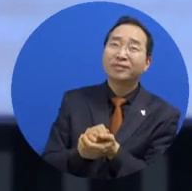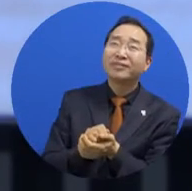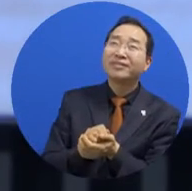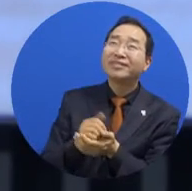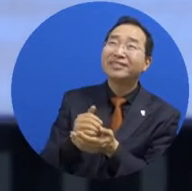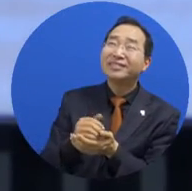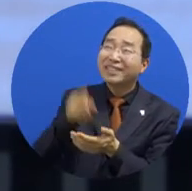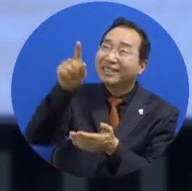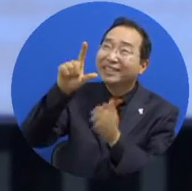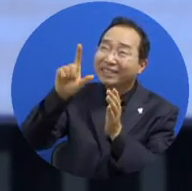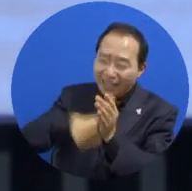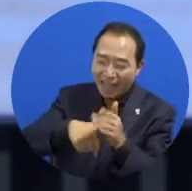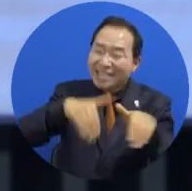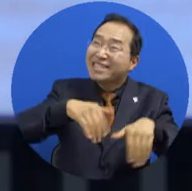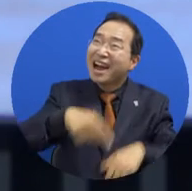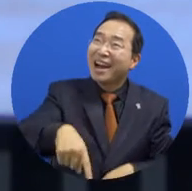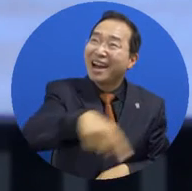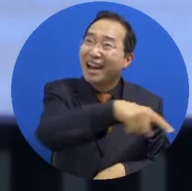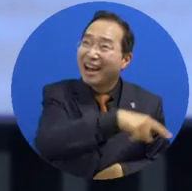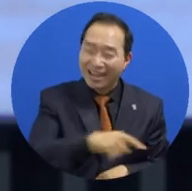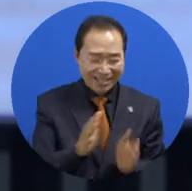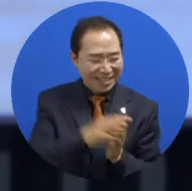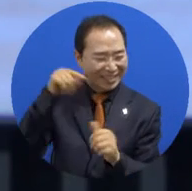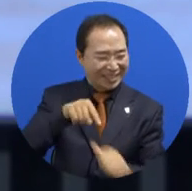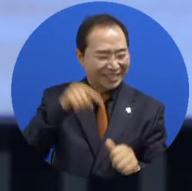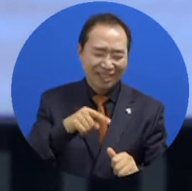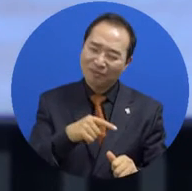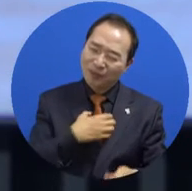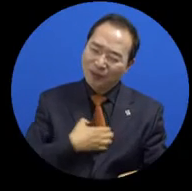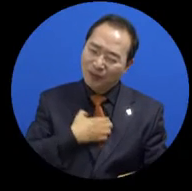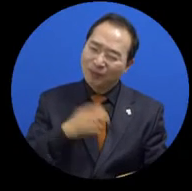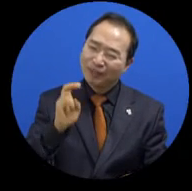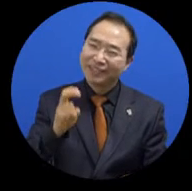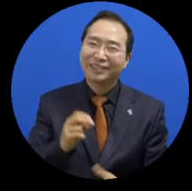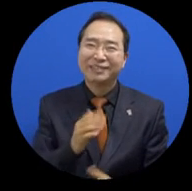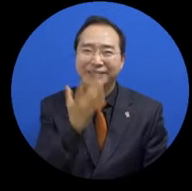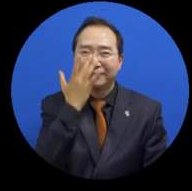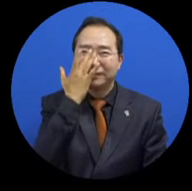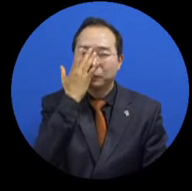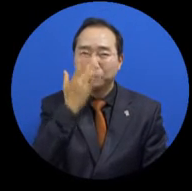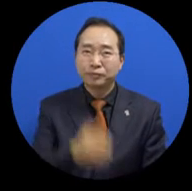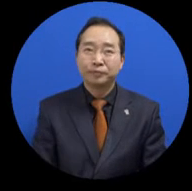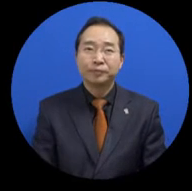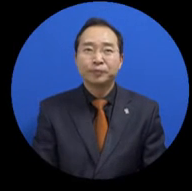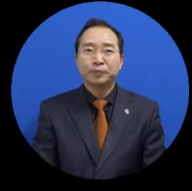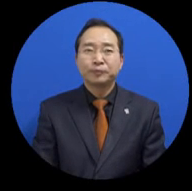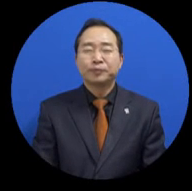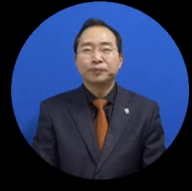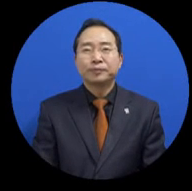신하들은 참 고달팠겠다 이런 생각이 동시에 듭니다. 예.